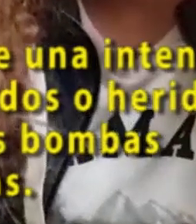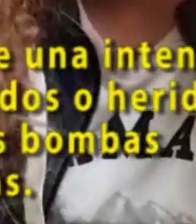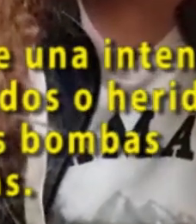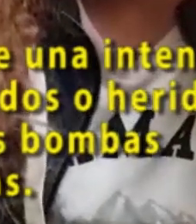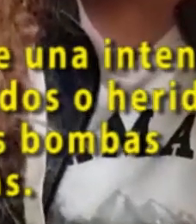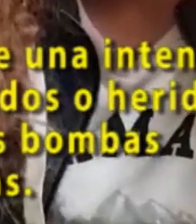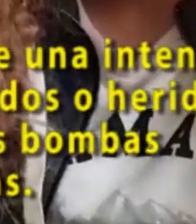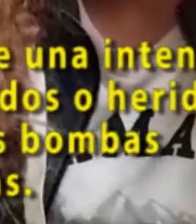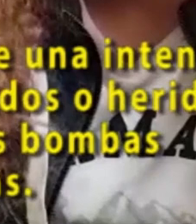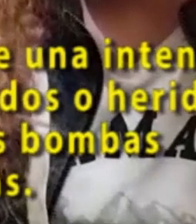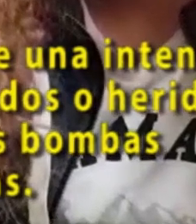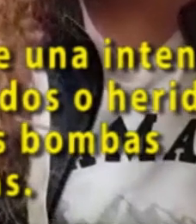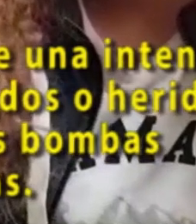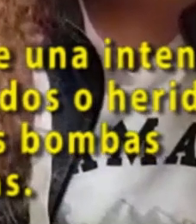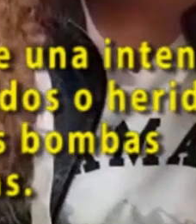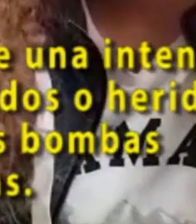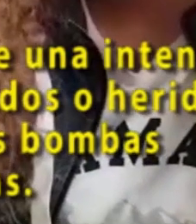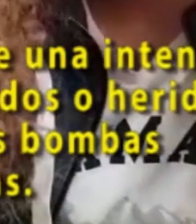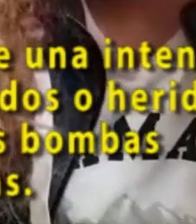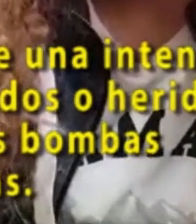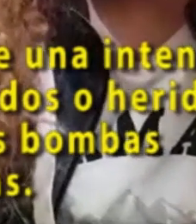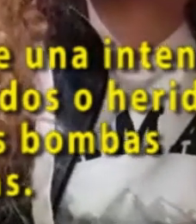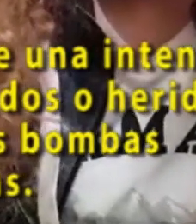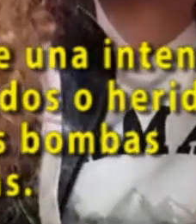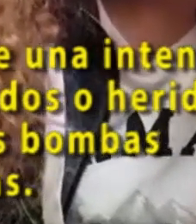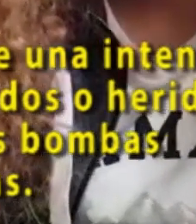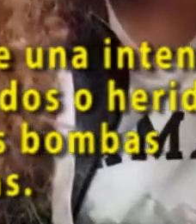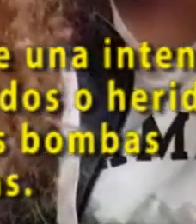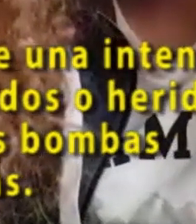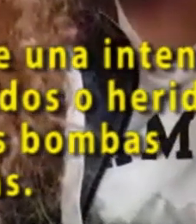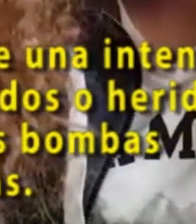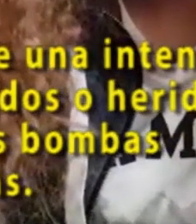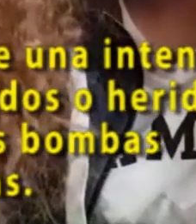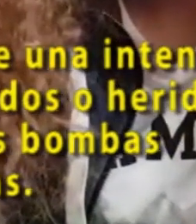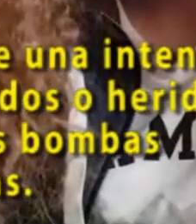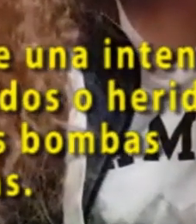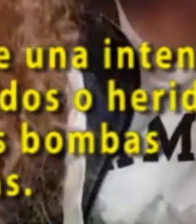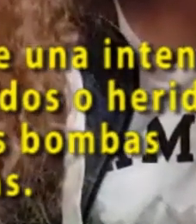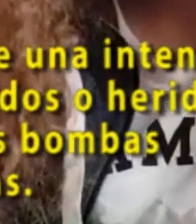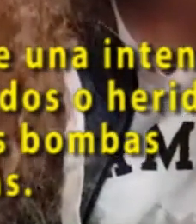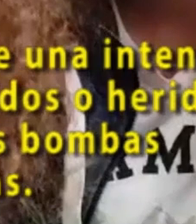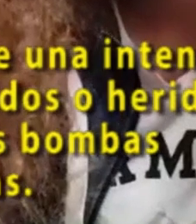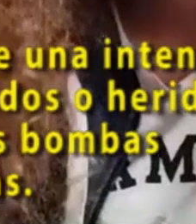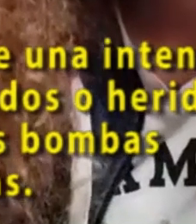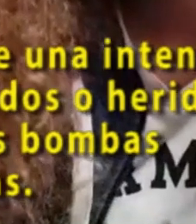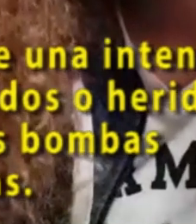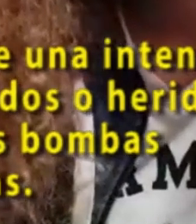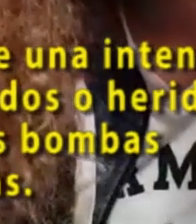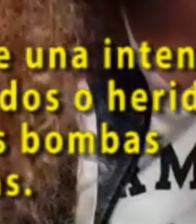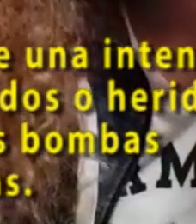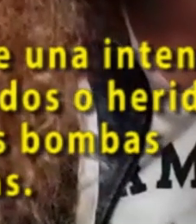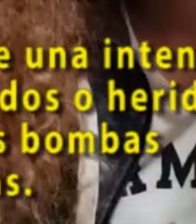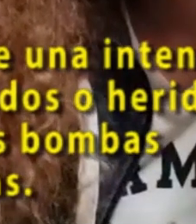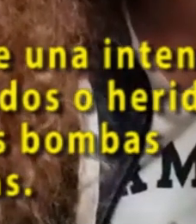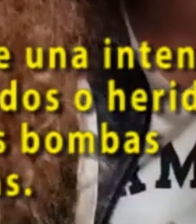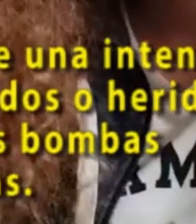من المدرسة، بعد ما شافوا صحابهم بيعتقلوهم، بعد ما شافوا صحابهم بنجرحوا، يرجعوا على دورهم، على